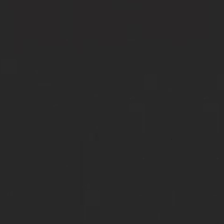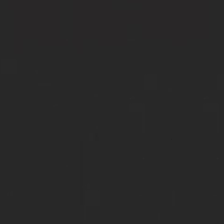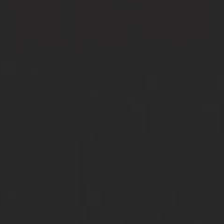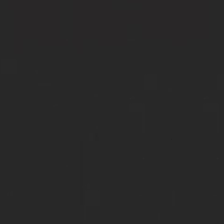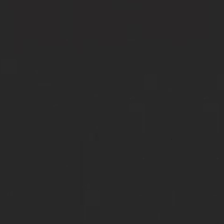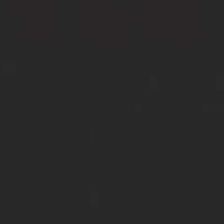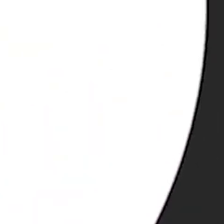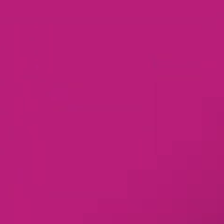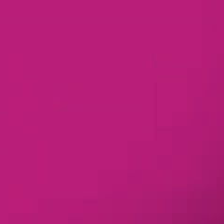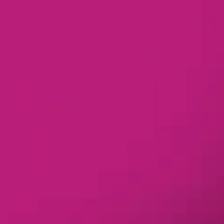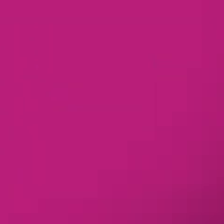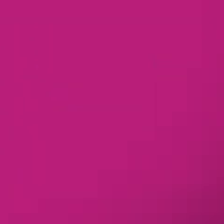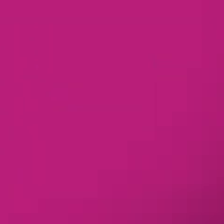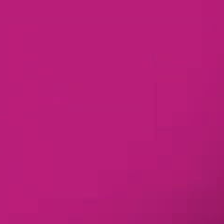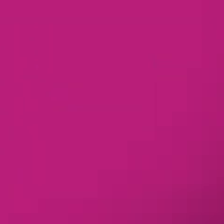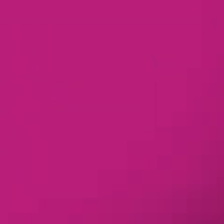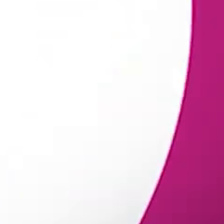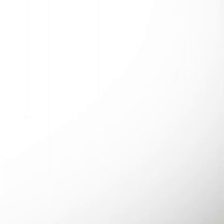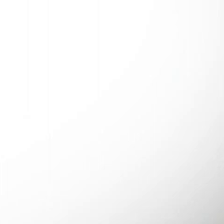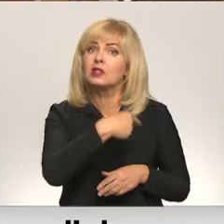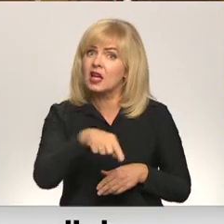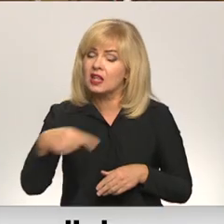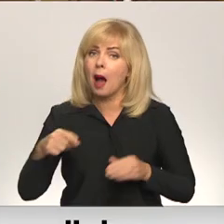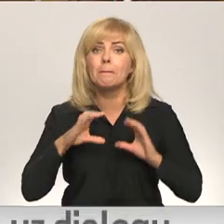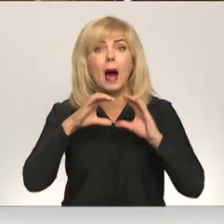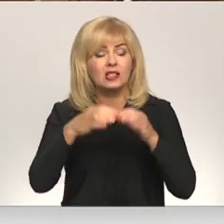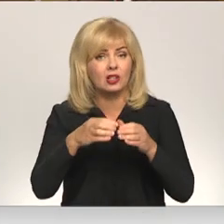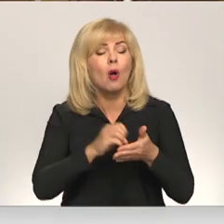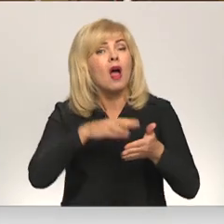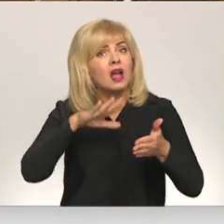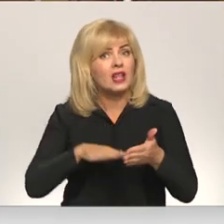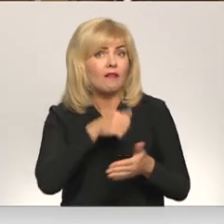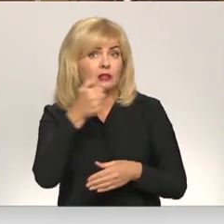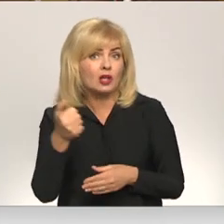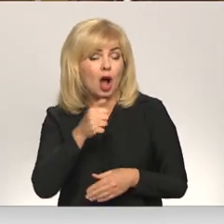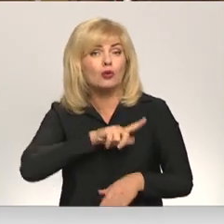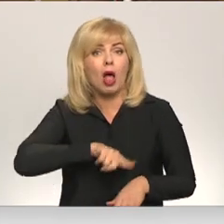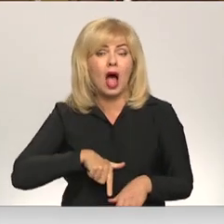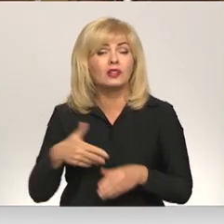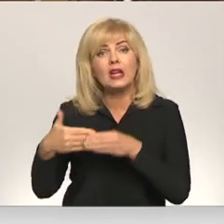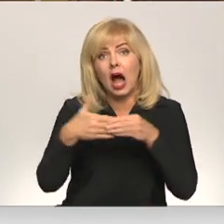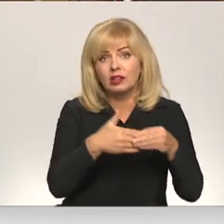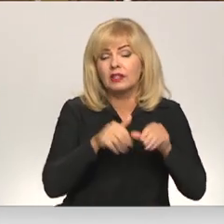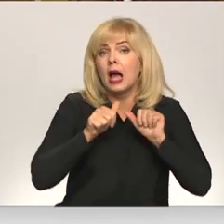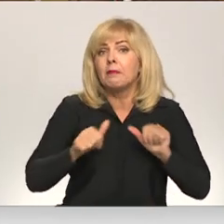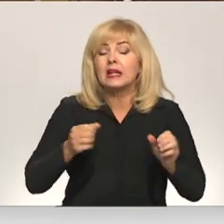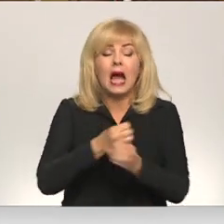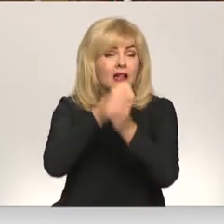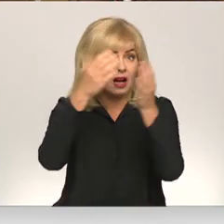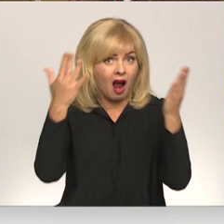Re, viss ēters ir te! Jau 19 gadus uz Latviju tiek atvesta miera gaisma